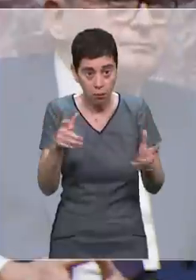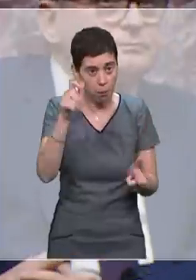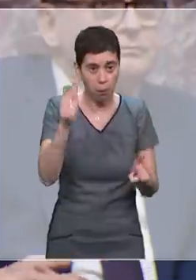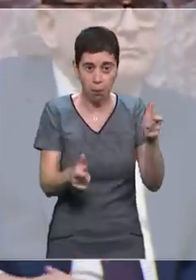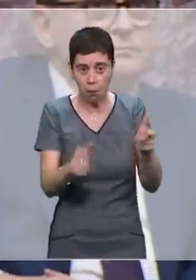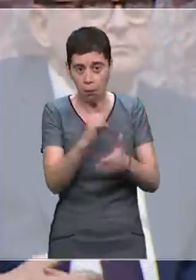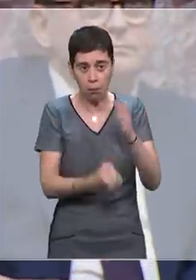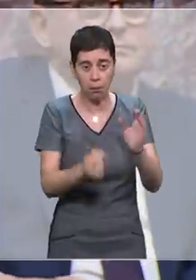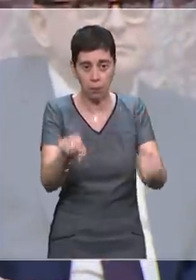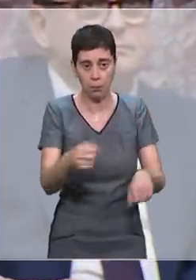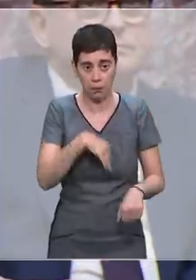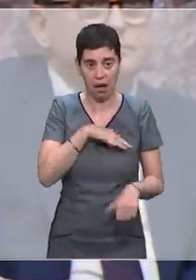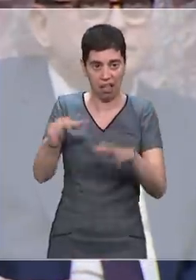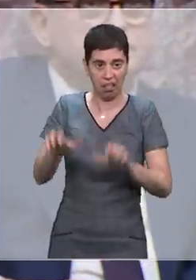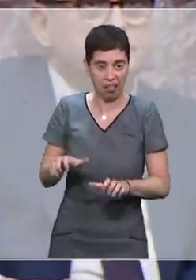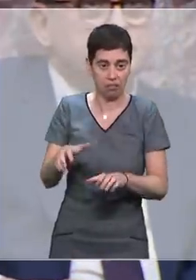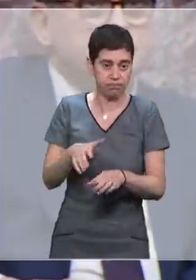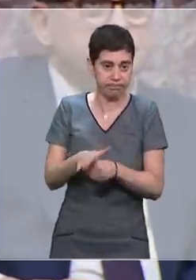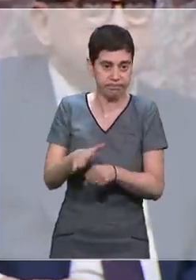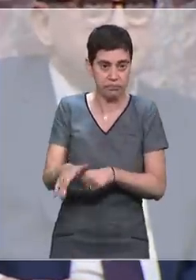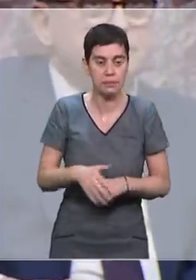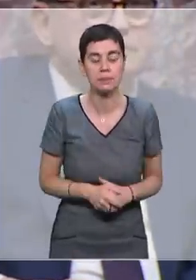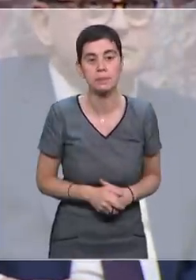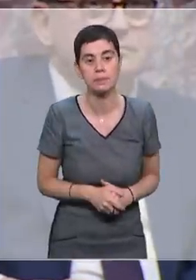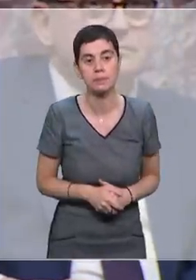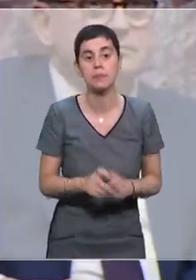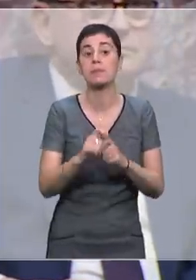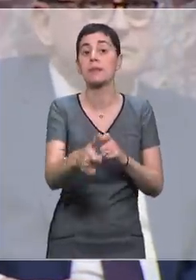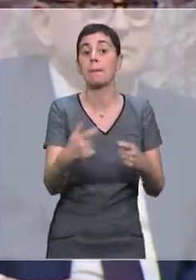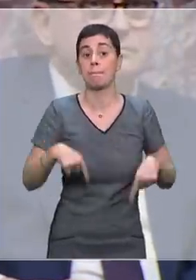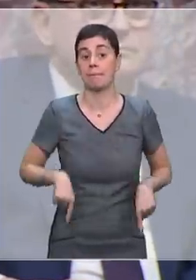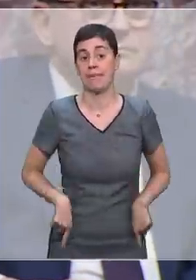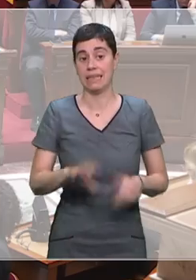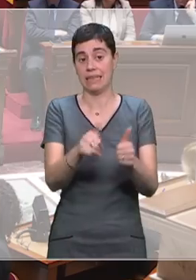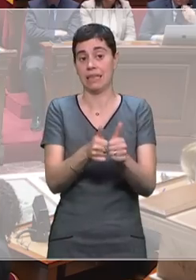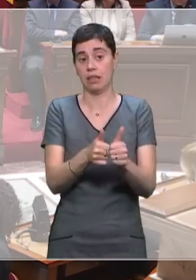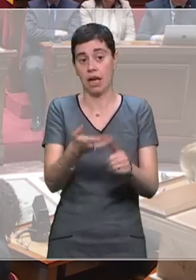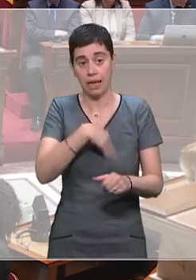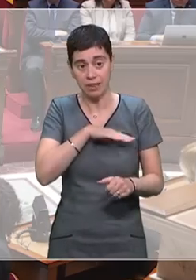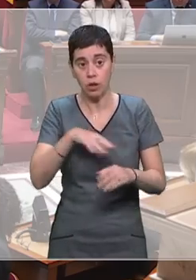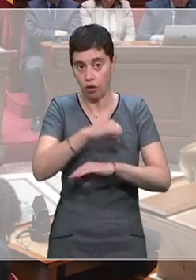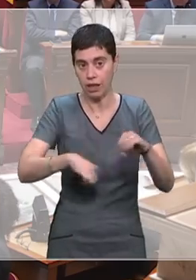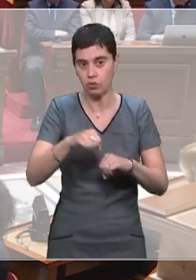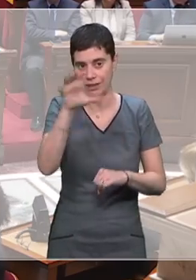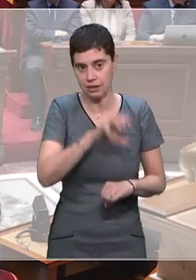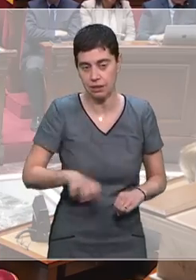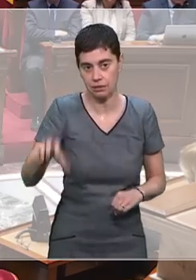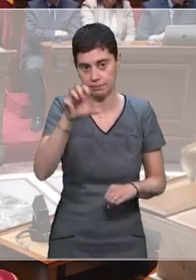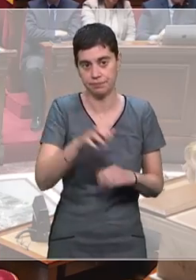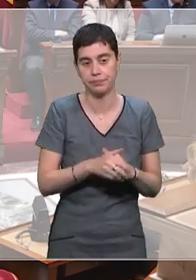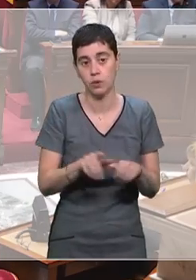mon cher collègue. La parole est à Madame Agnès Firmin-Lebaudeau, ministre déléguée chargée de l'organisation territoriale et des professions de